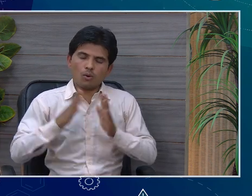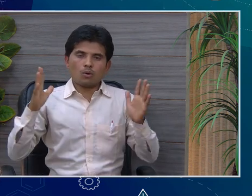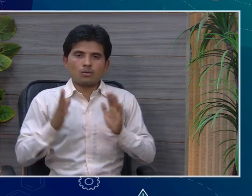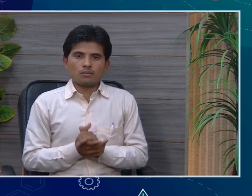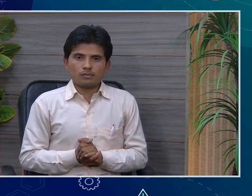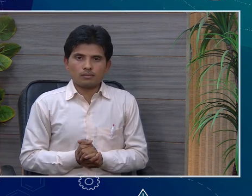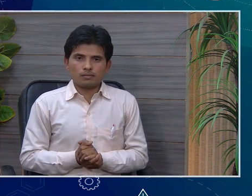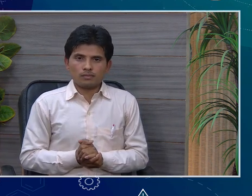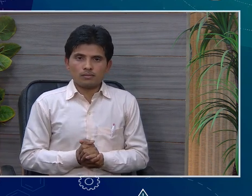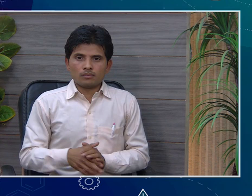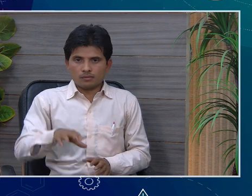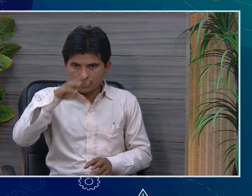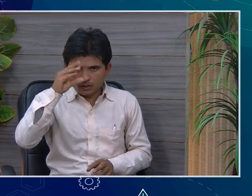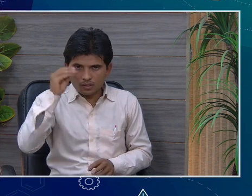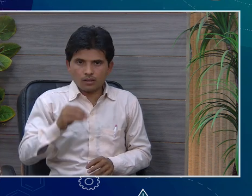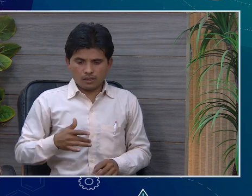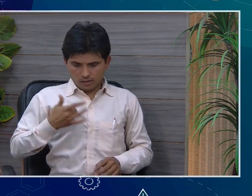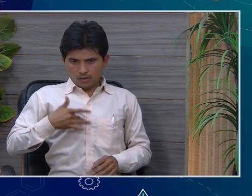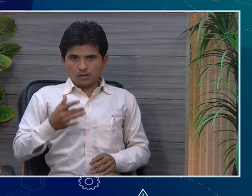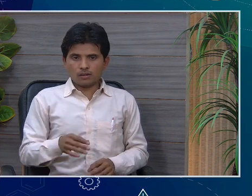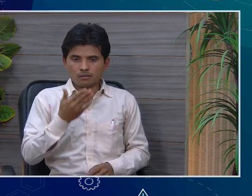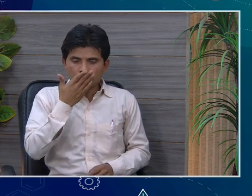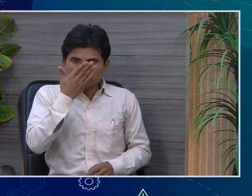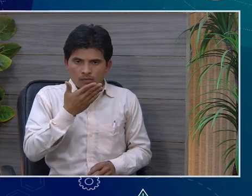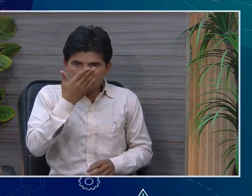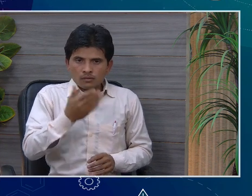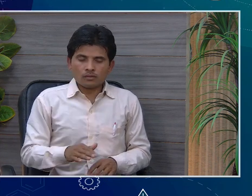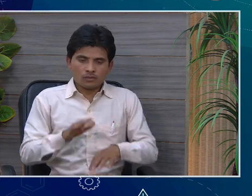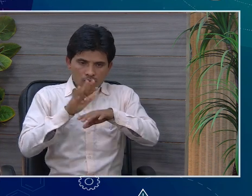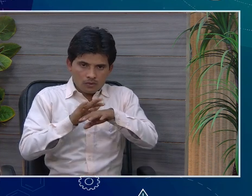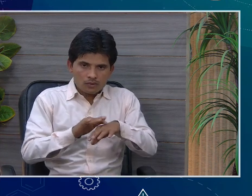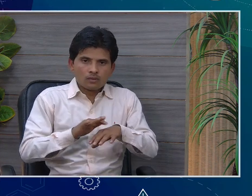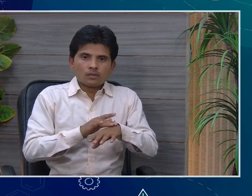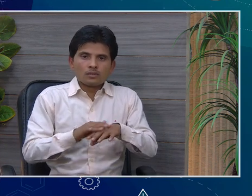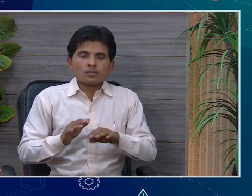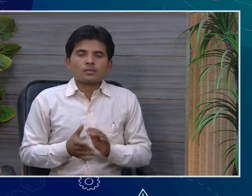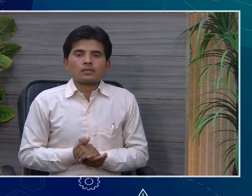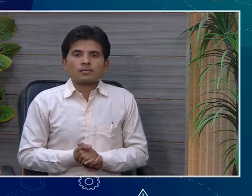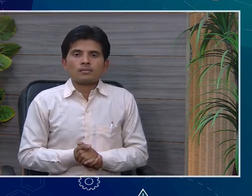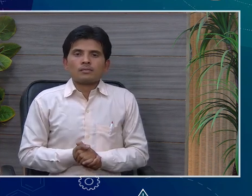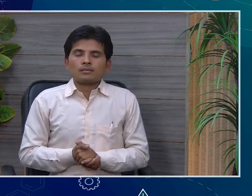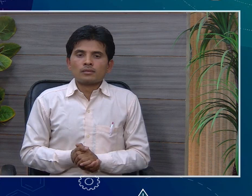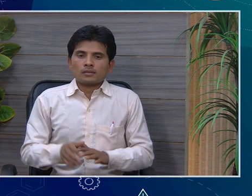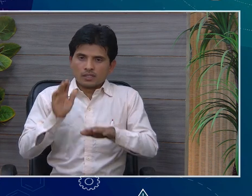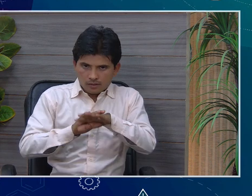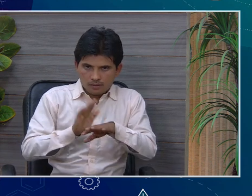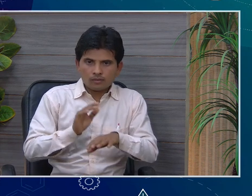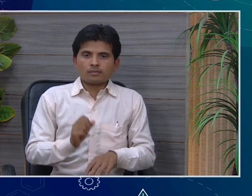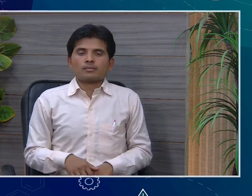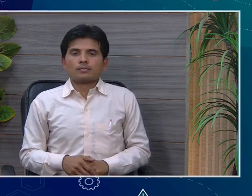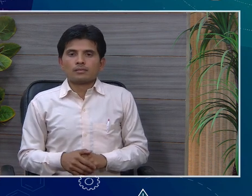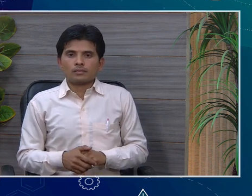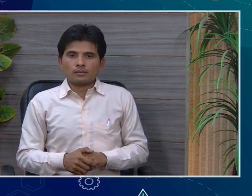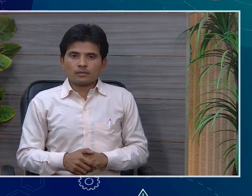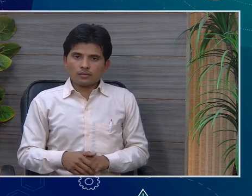मौका मिले और सर्व करने का महसूस करने का सुनने का छूकर पता करने का और उसको एक्सपीरियंस लेने का तो